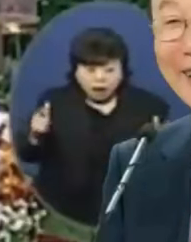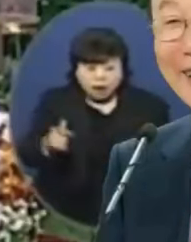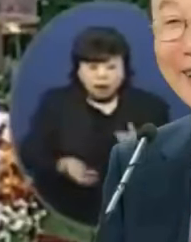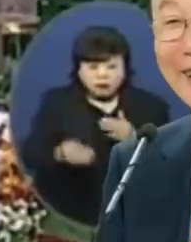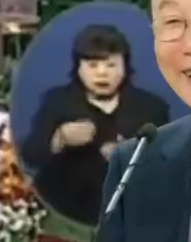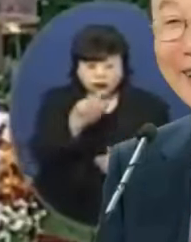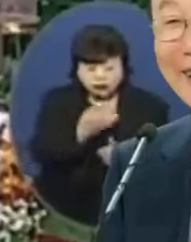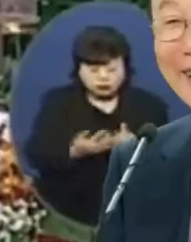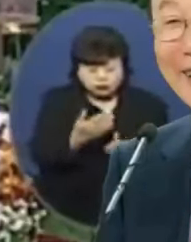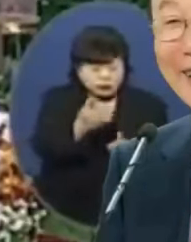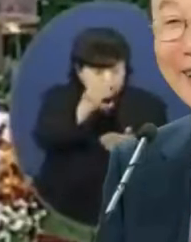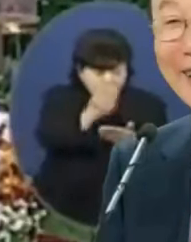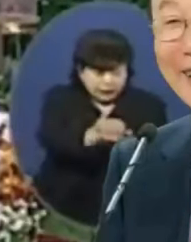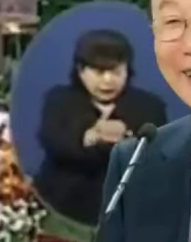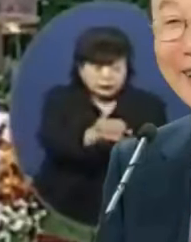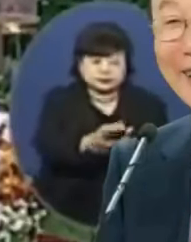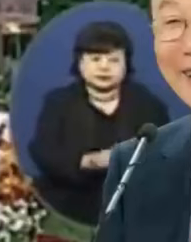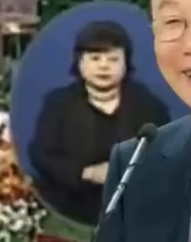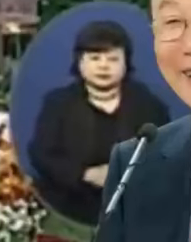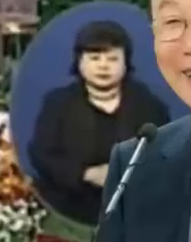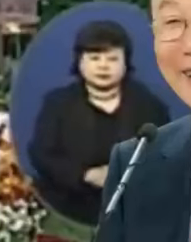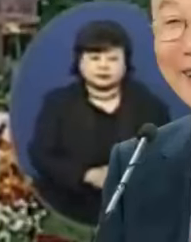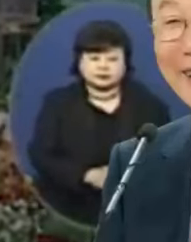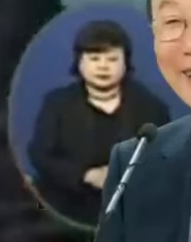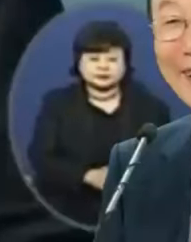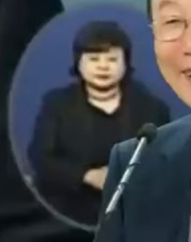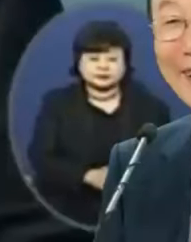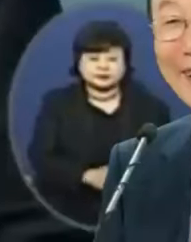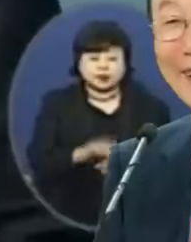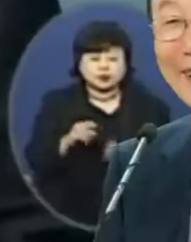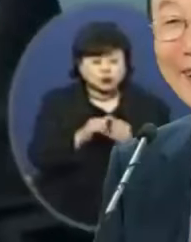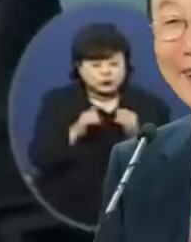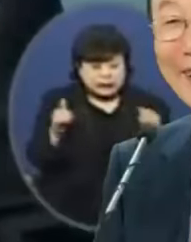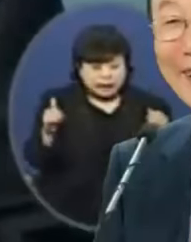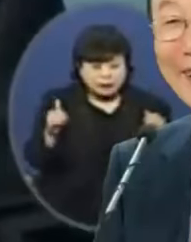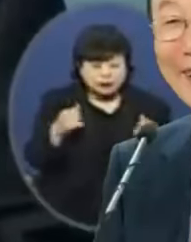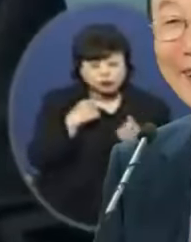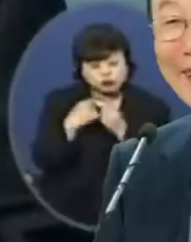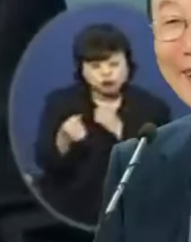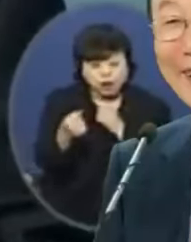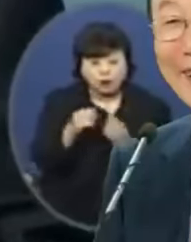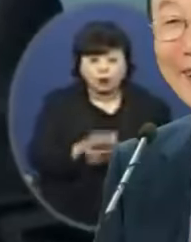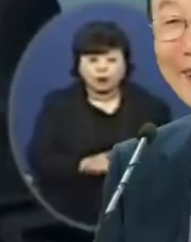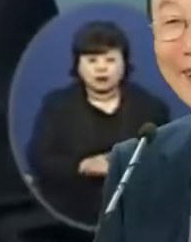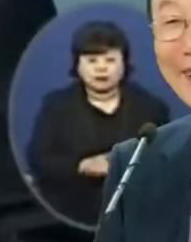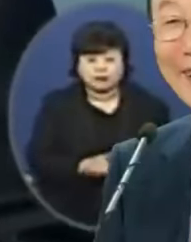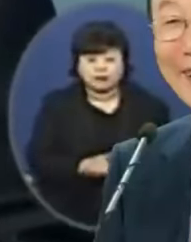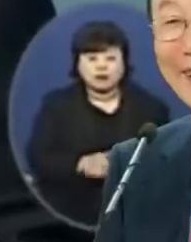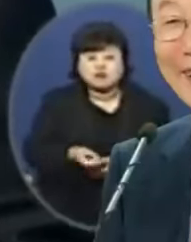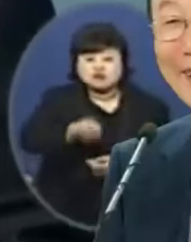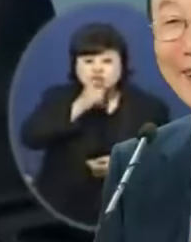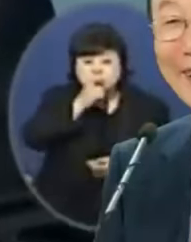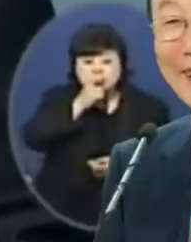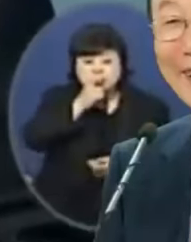너를 사르지도 못하리니. 그러므로 보통 사람인데도 불구하고 물을